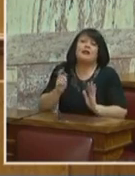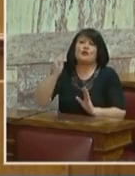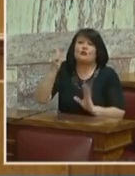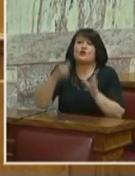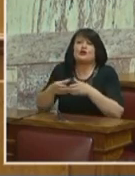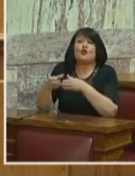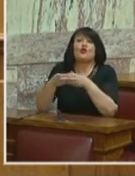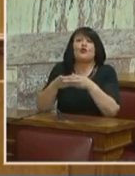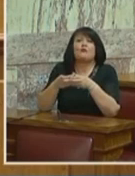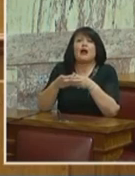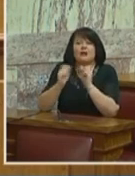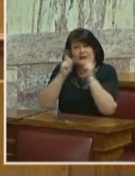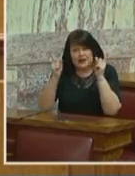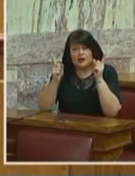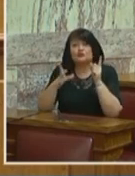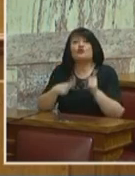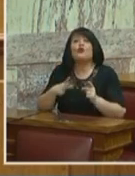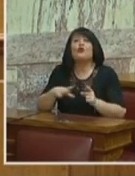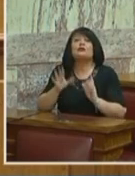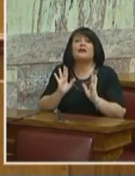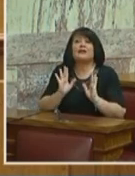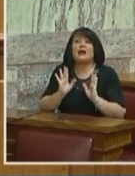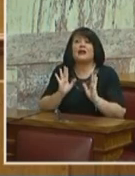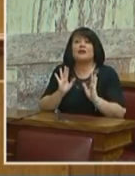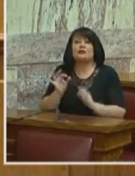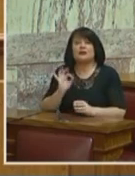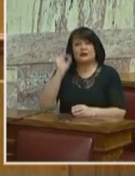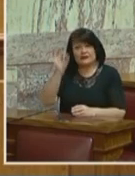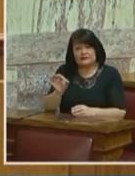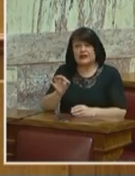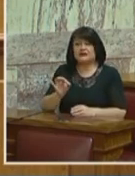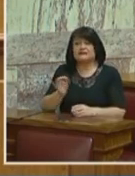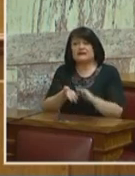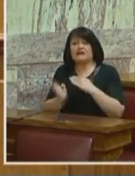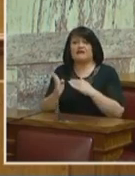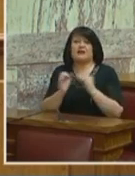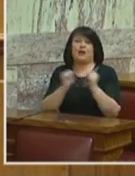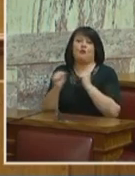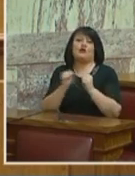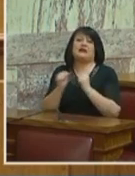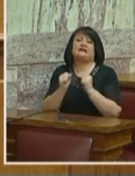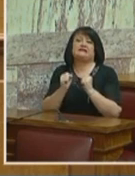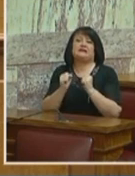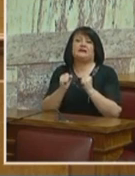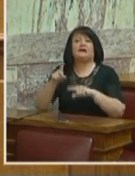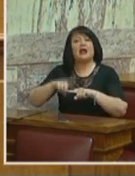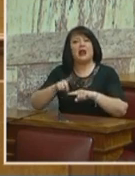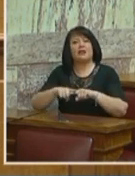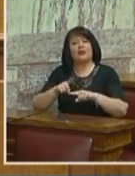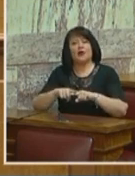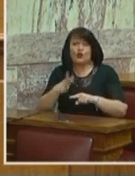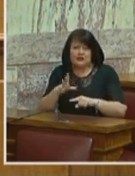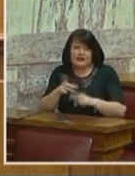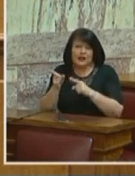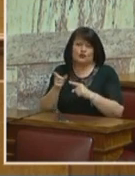μπορεί επιτέλους να οδηγήσει την Ελλάδα στην οριστική έξοδο από την κρίση, ώστε να μπορέσουν και αυτοί